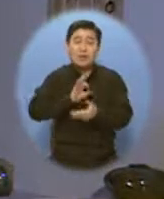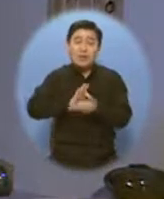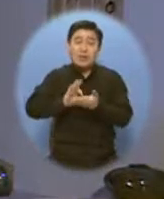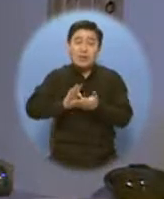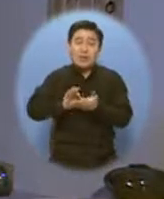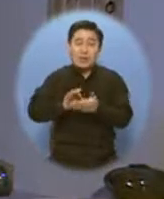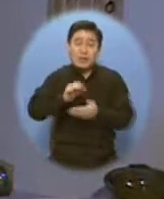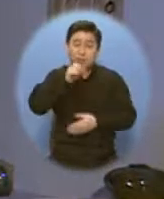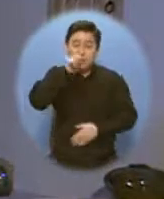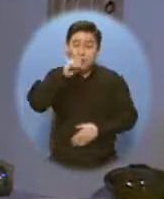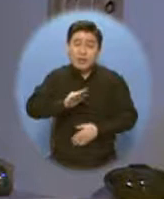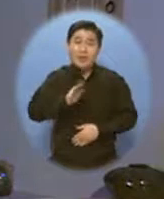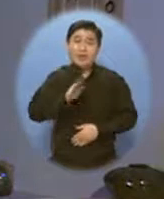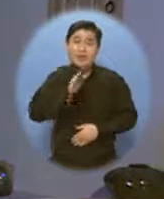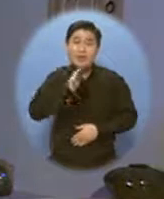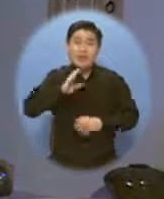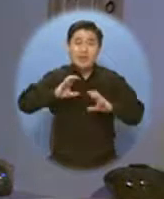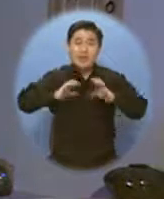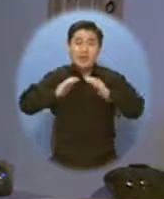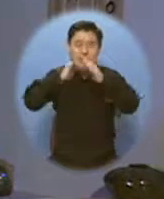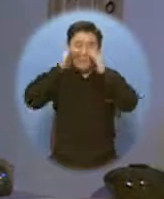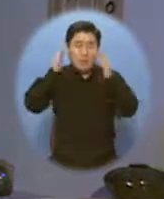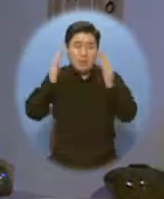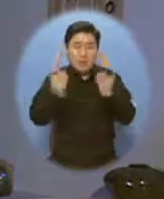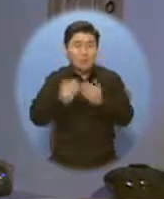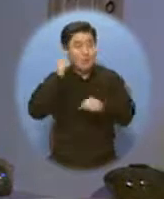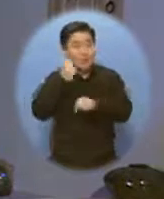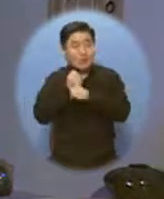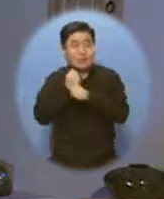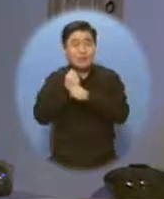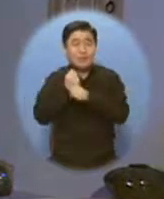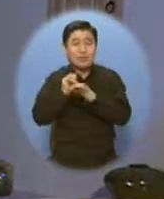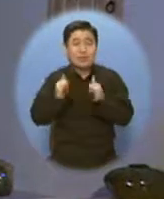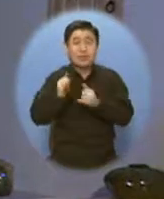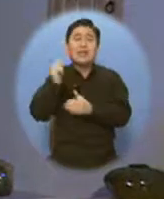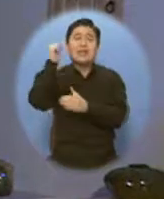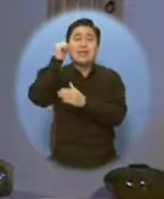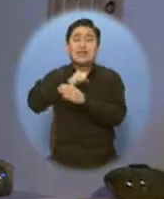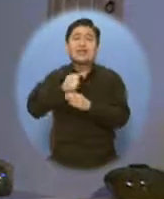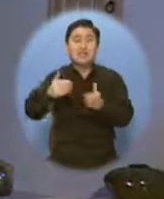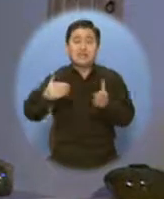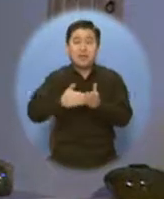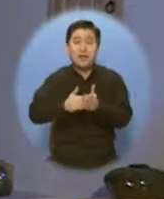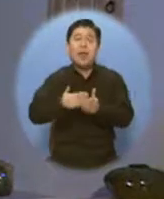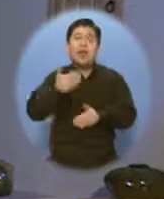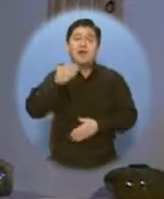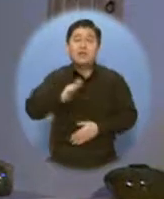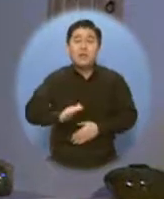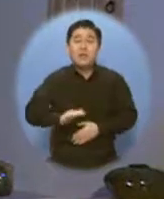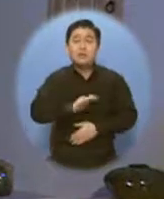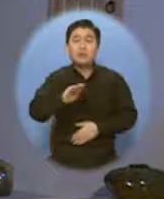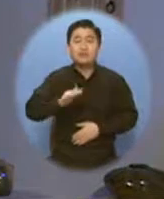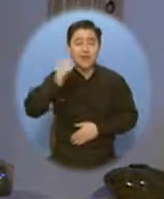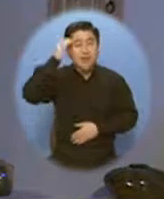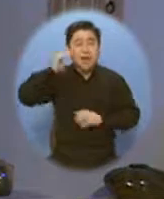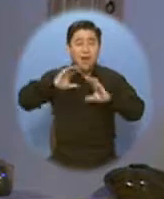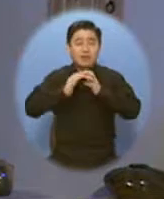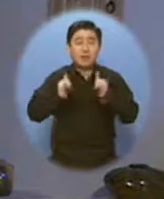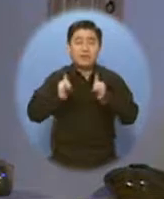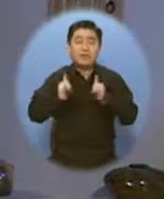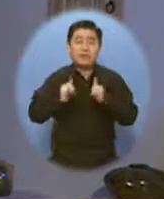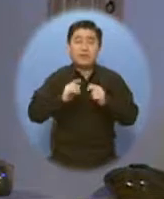사실은 세계 모든 학자들이 인정하는 바입니다. 그러나 정작 우리는 그